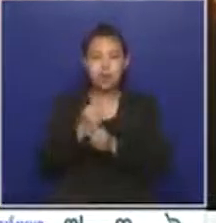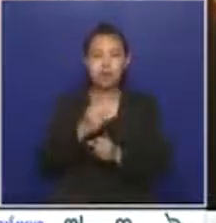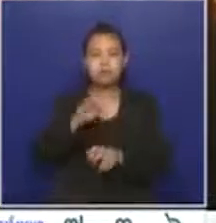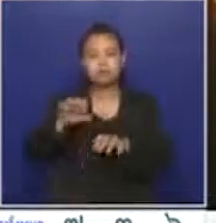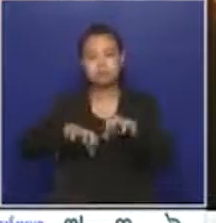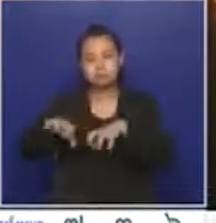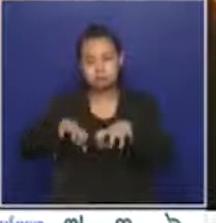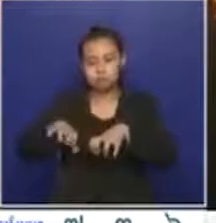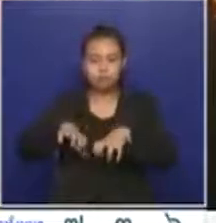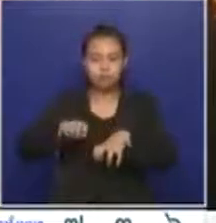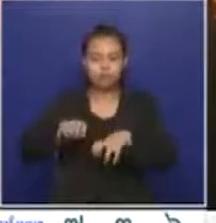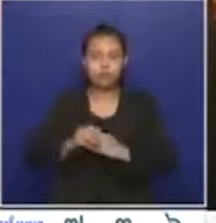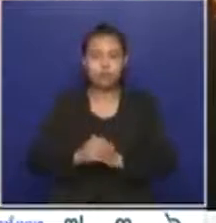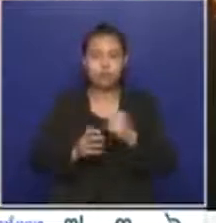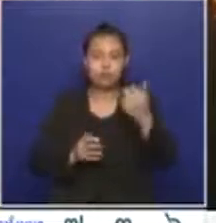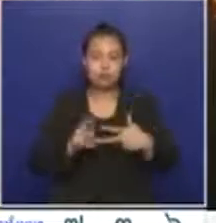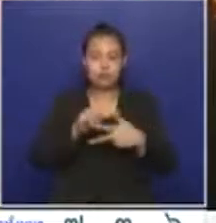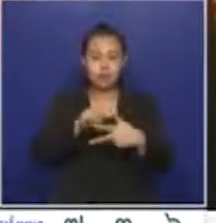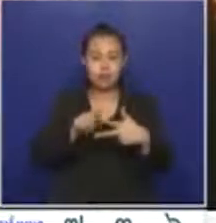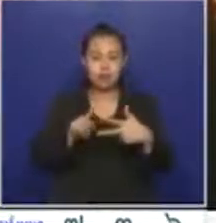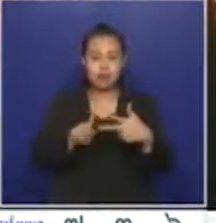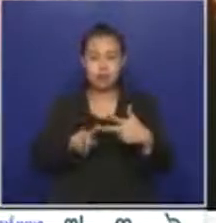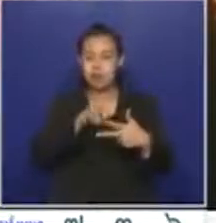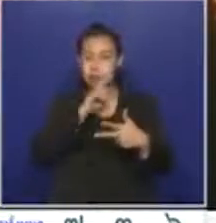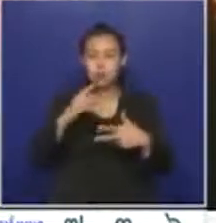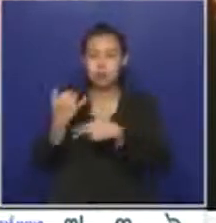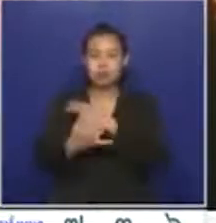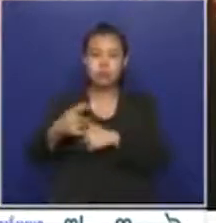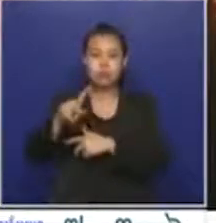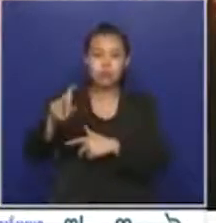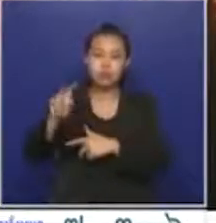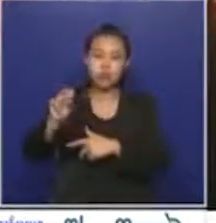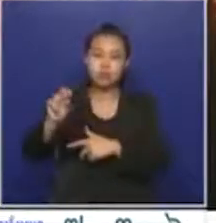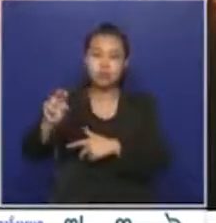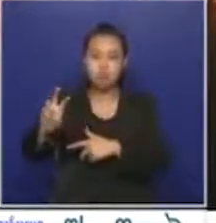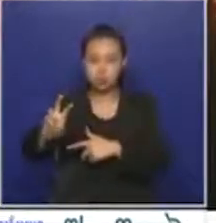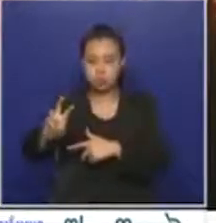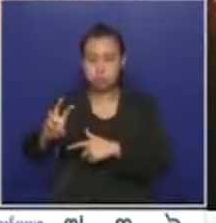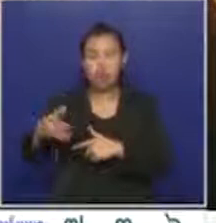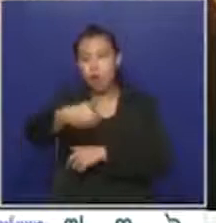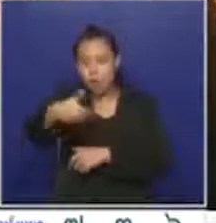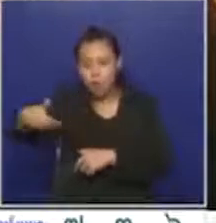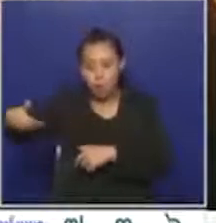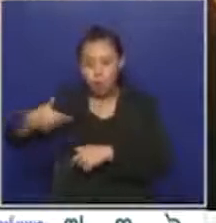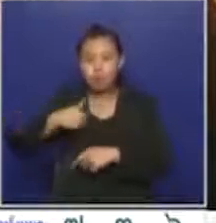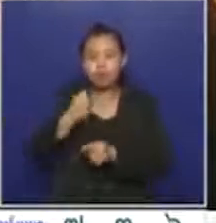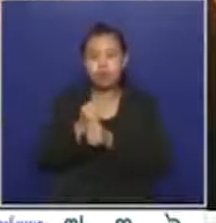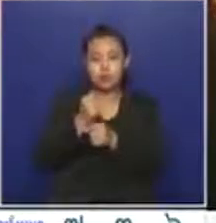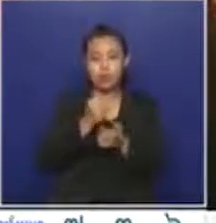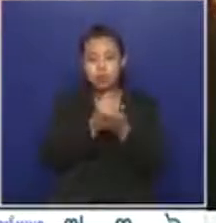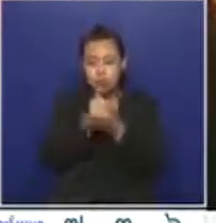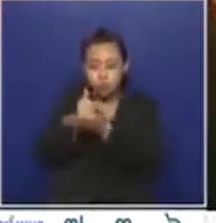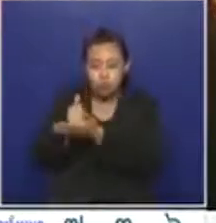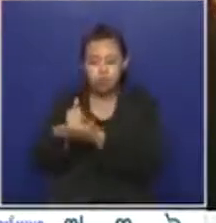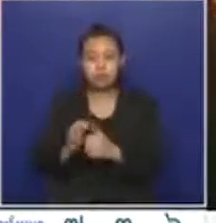ที่จะต้องจัดทำสิ่งต่างๆเหล่านี้ทั้ง3อย่างถ้ามีการร้องขอจาก100กว่าประเทศนี้เพื่อที่จะเห็นภาพง่ายๆครับผมขออนุญาตเปรียบ